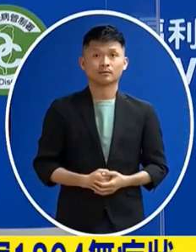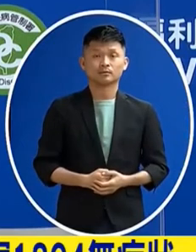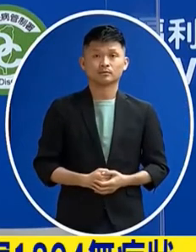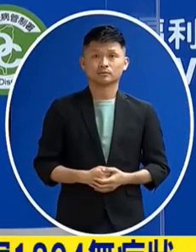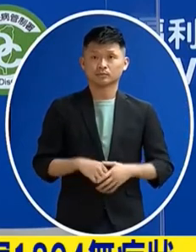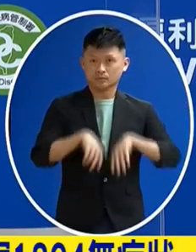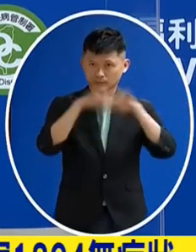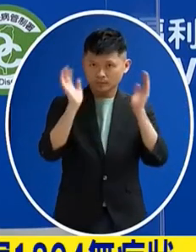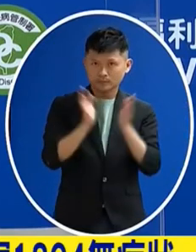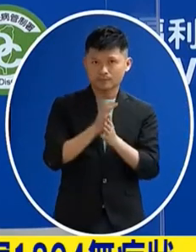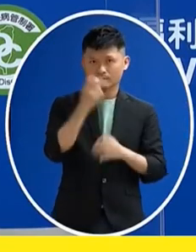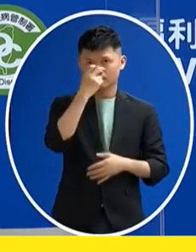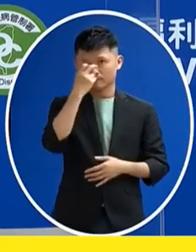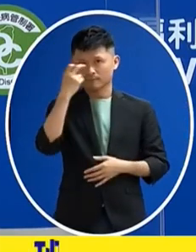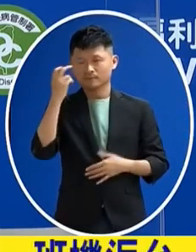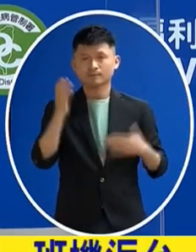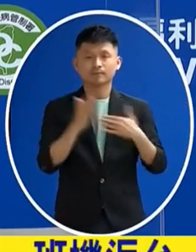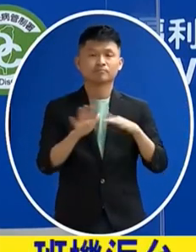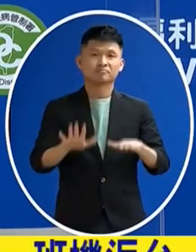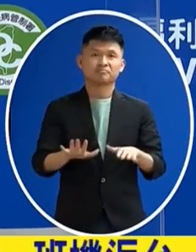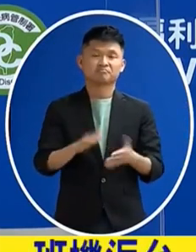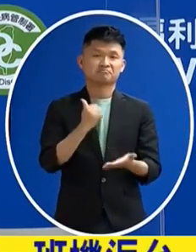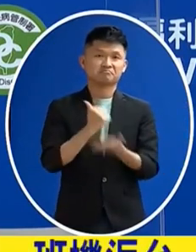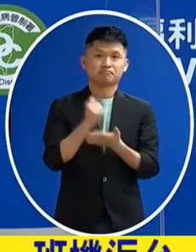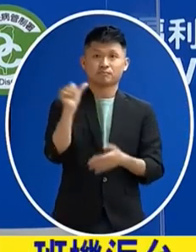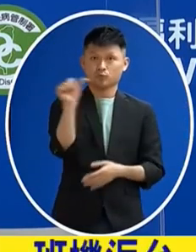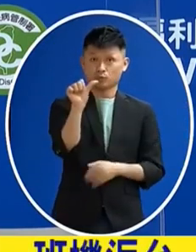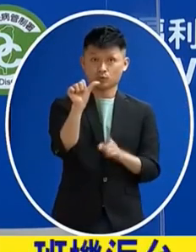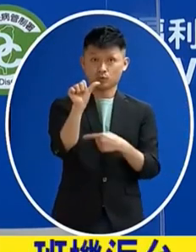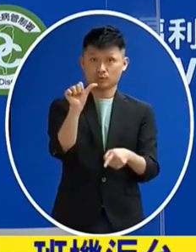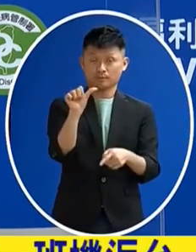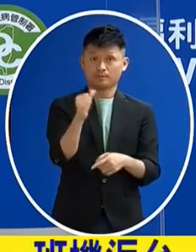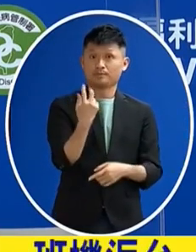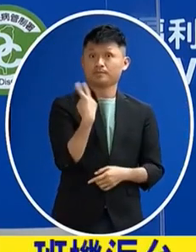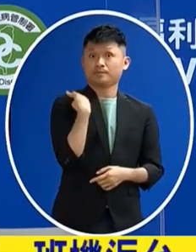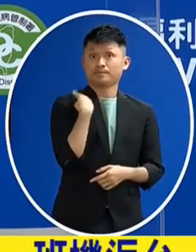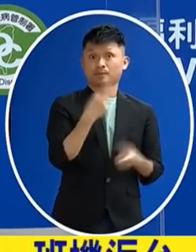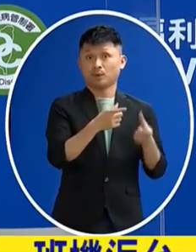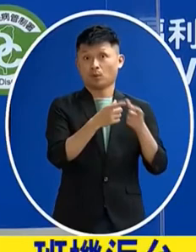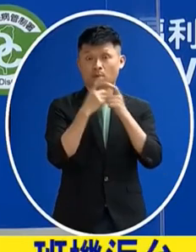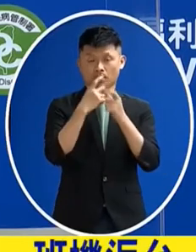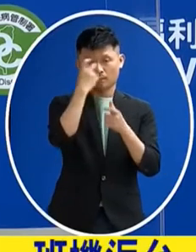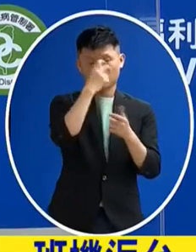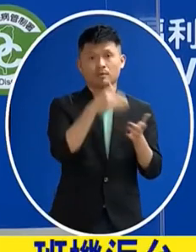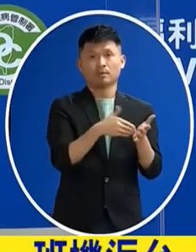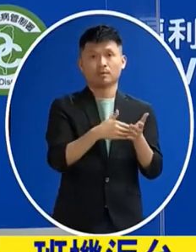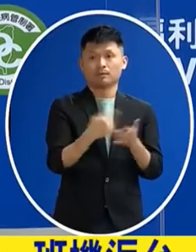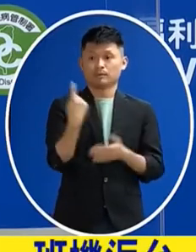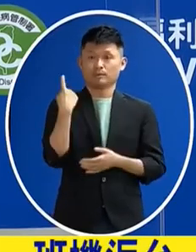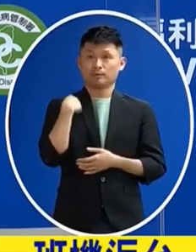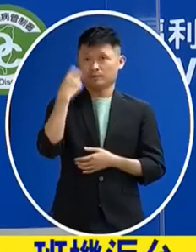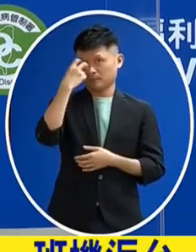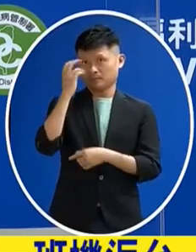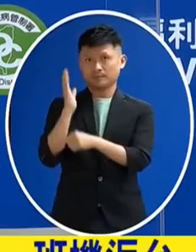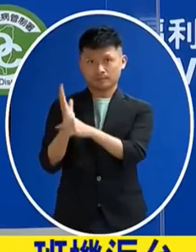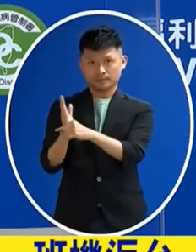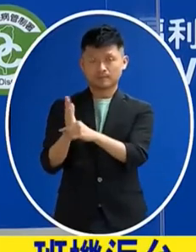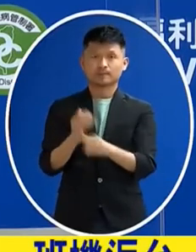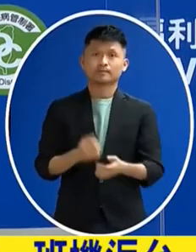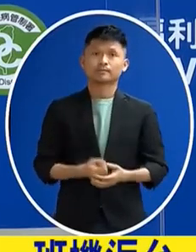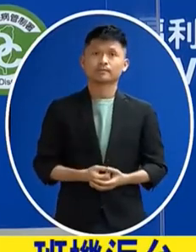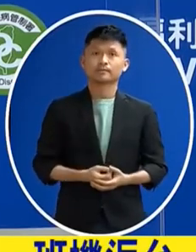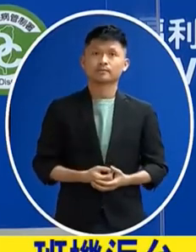部在检验到目前就已经有5例哈，那前天回来都检验完毕了哈，那昨天回来的那仍然在检验